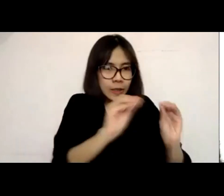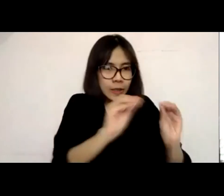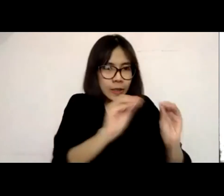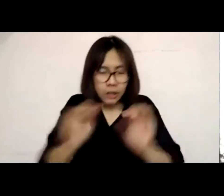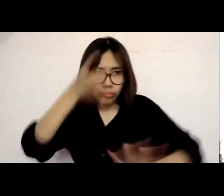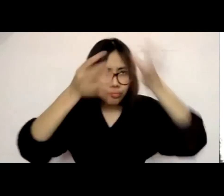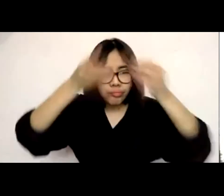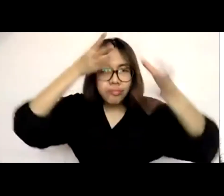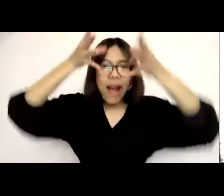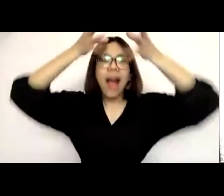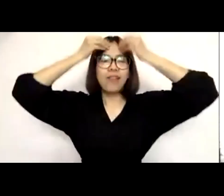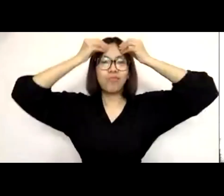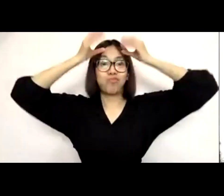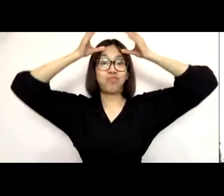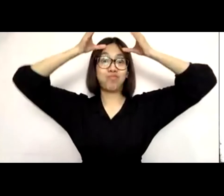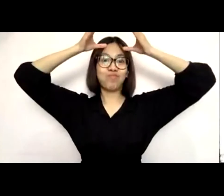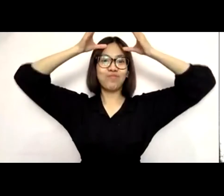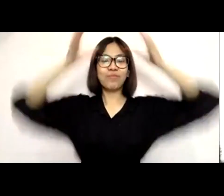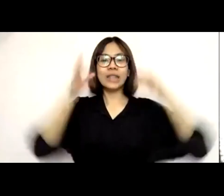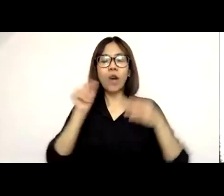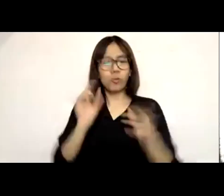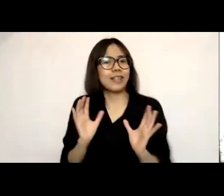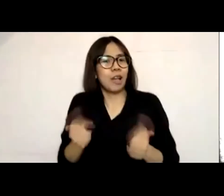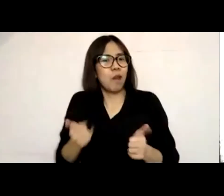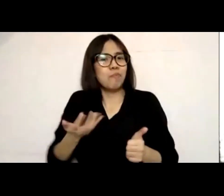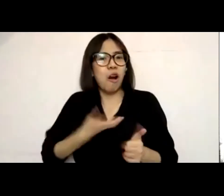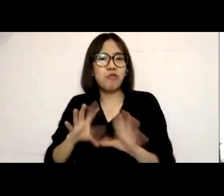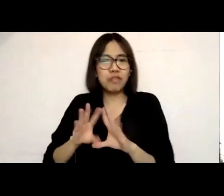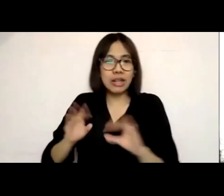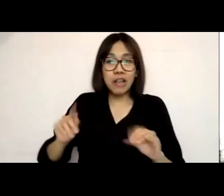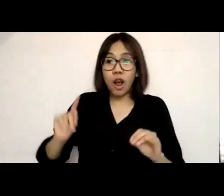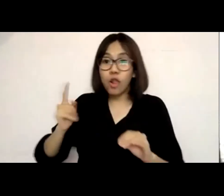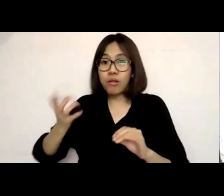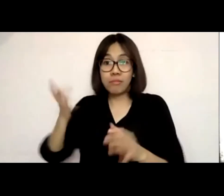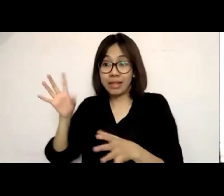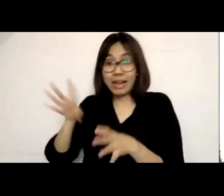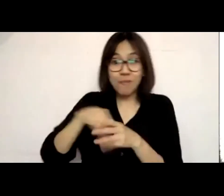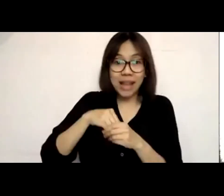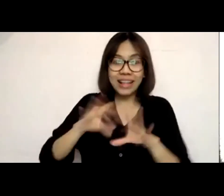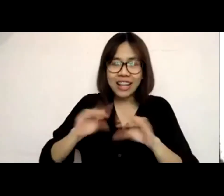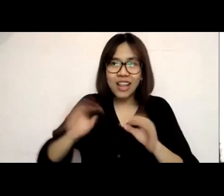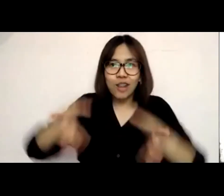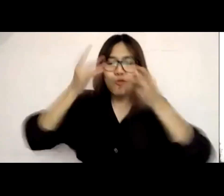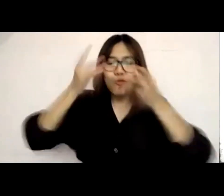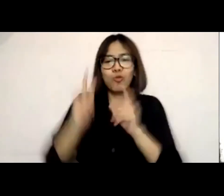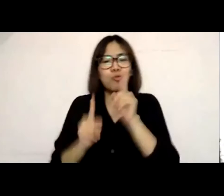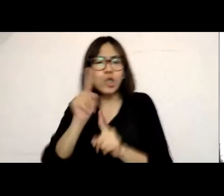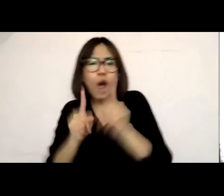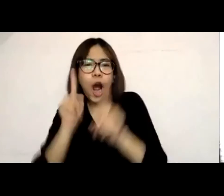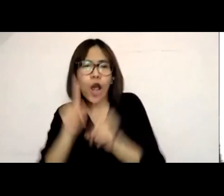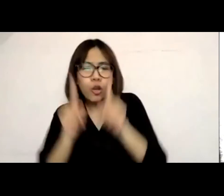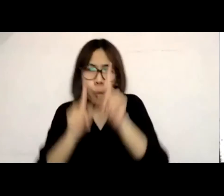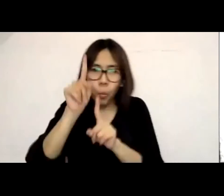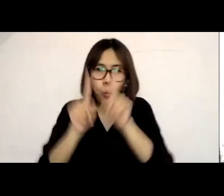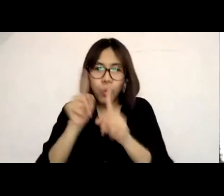kerja industri sehingga siap menghadapi persaingan dunia kerja. Dan alhamdulillah saya baru dapat WA